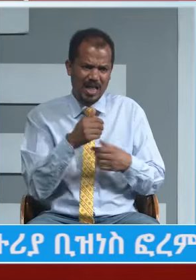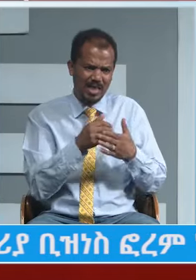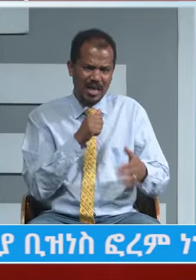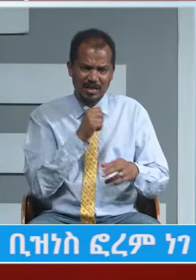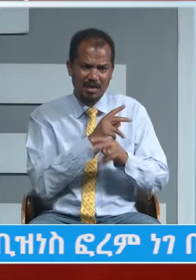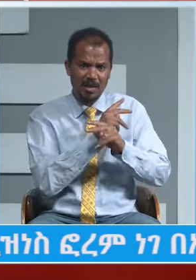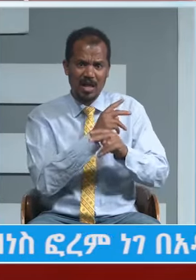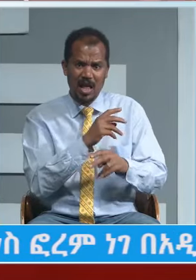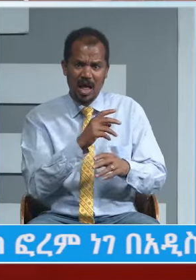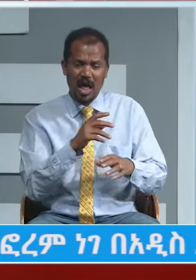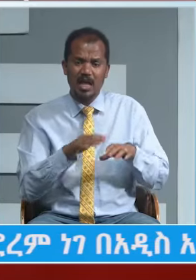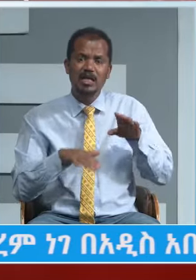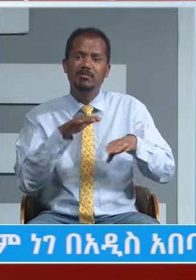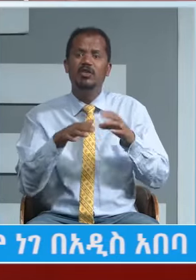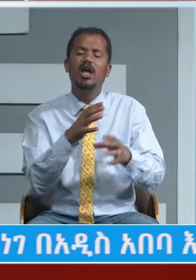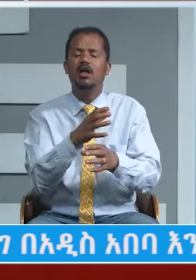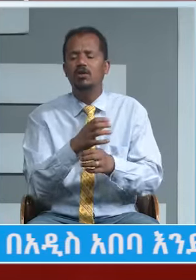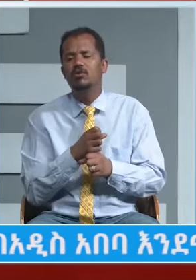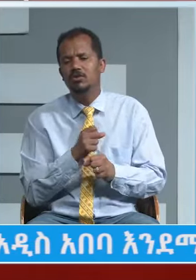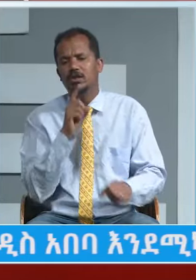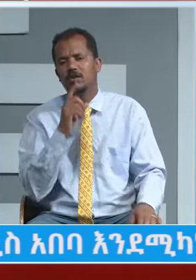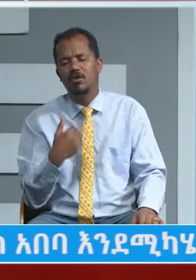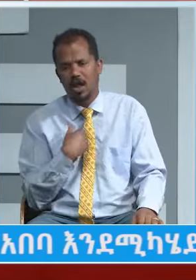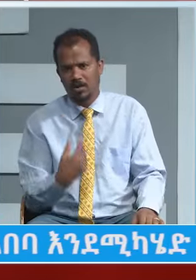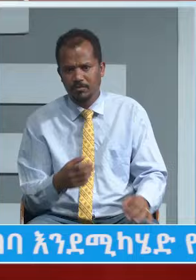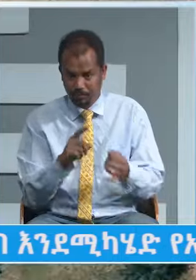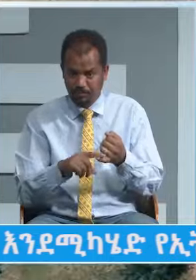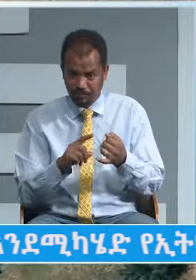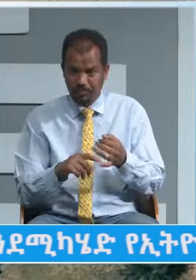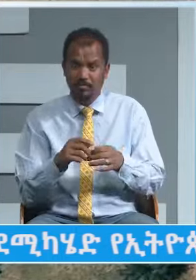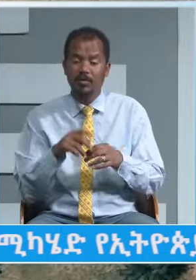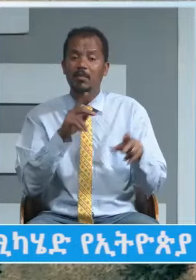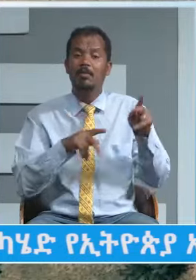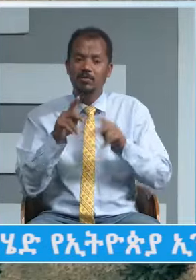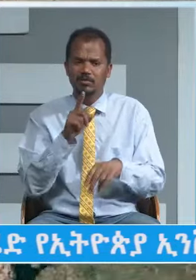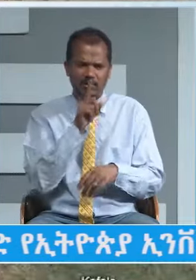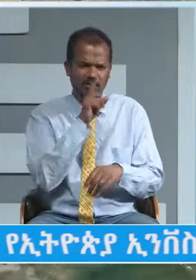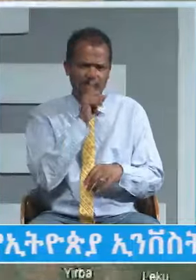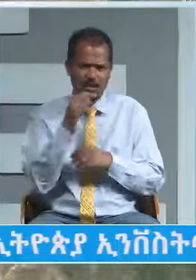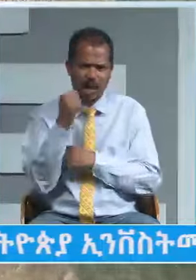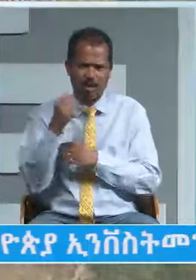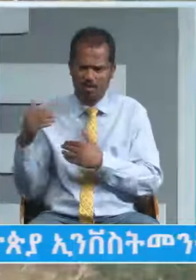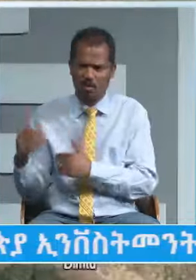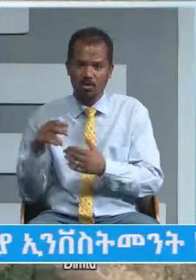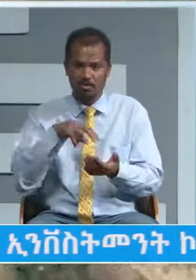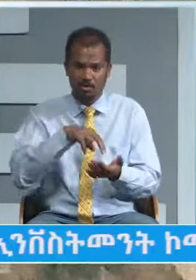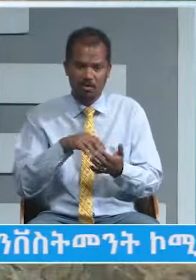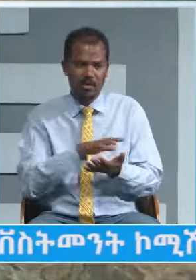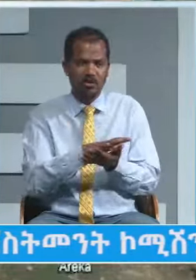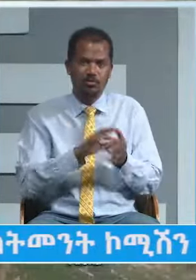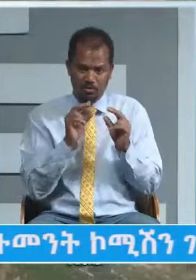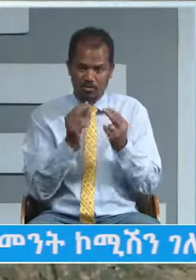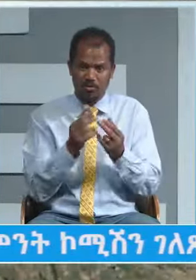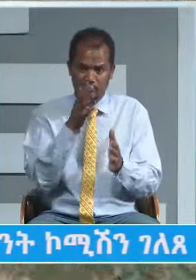ጥቃት እንዳያደርስ የመከላከልና እርምጃ የመውሰድ ስራዎችን እየሰራ ነው ያለው ማለት ነው። በመጨረሻም ማህበረሰቡ ከጸጥታው ኃይል ጎን